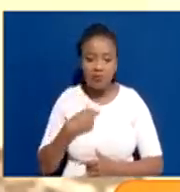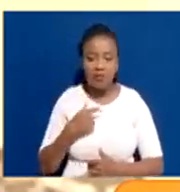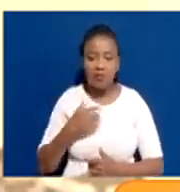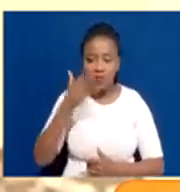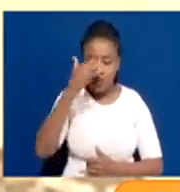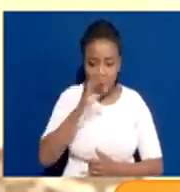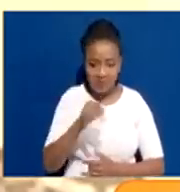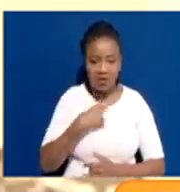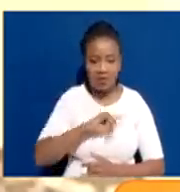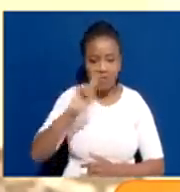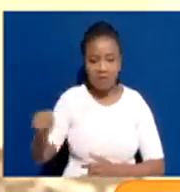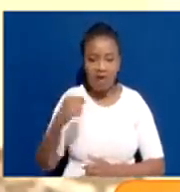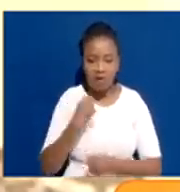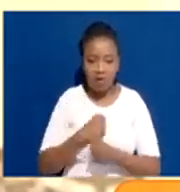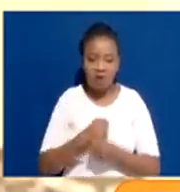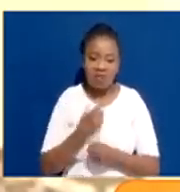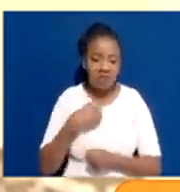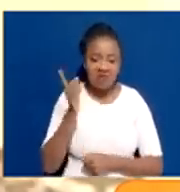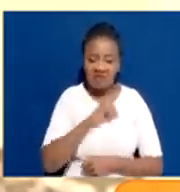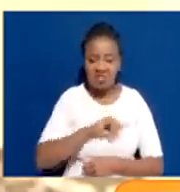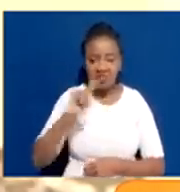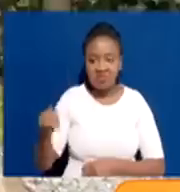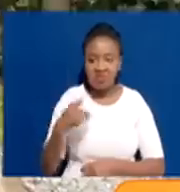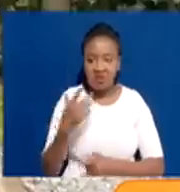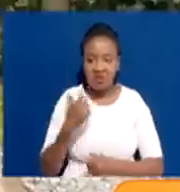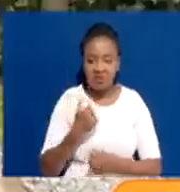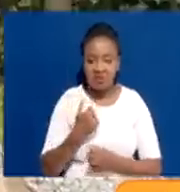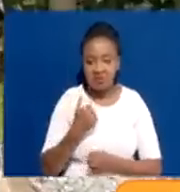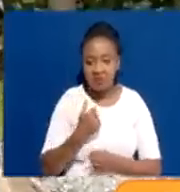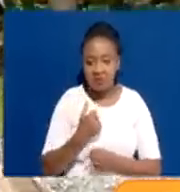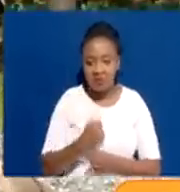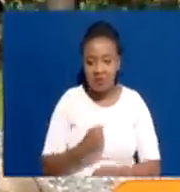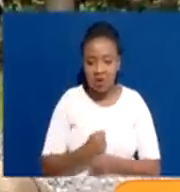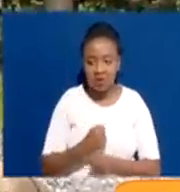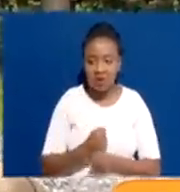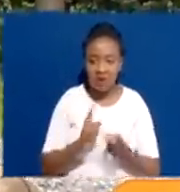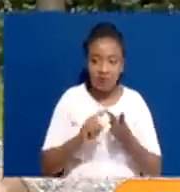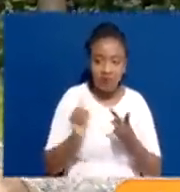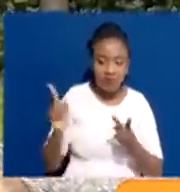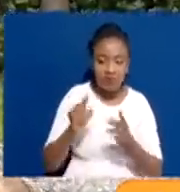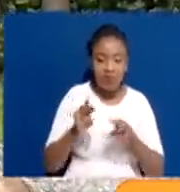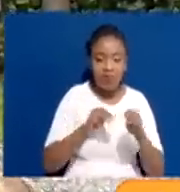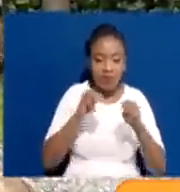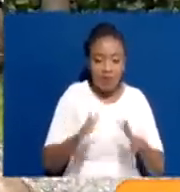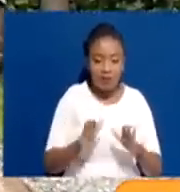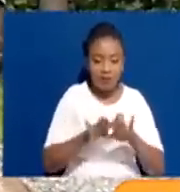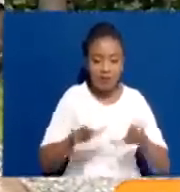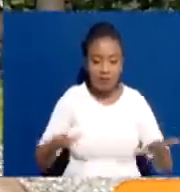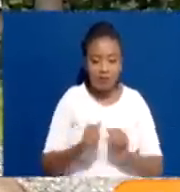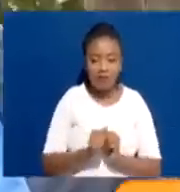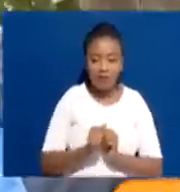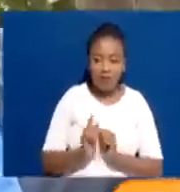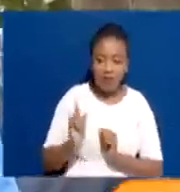nirudi. Na mimi nikamaliza hiyo siku nikarudi. His farm manager, Jacob Haemba, who was away